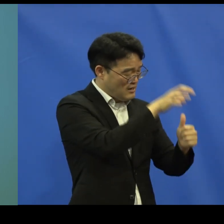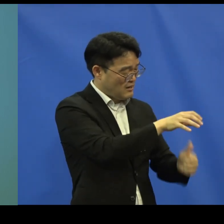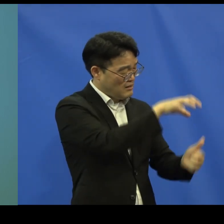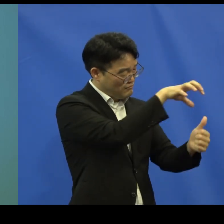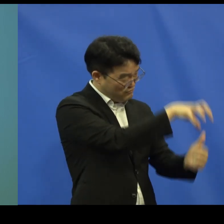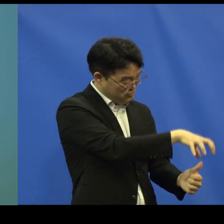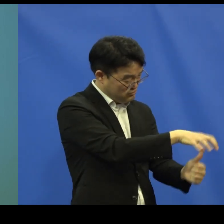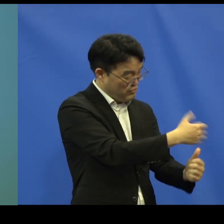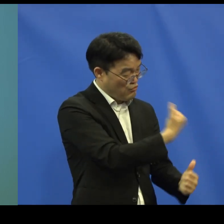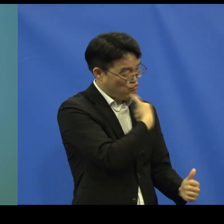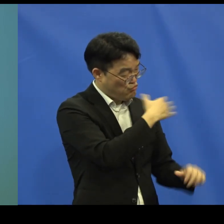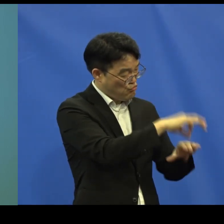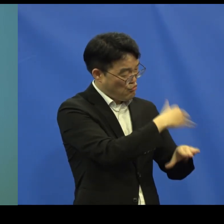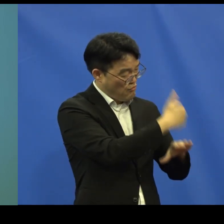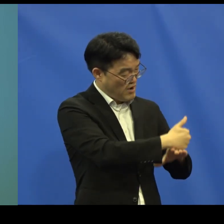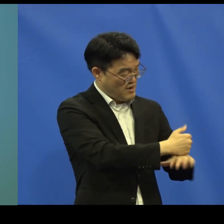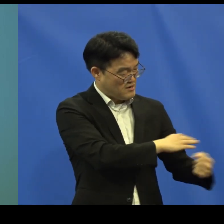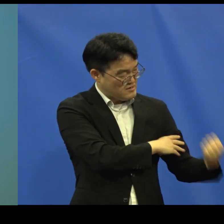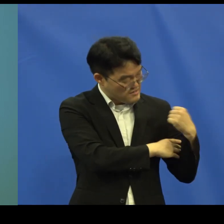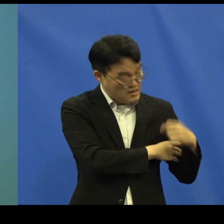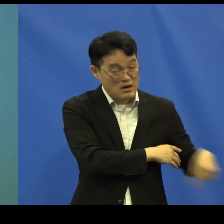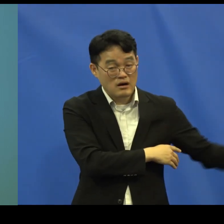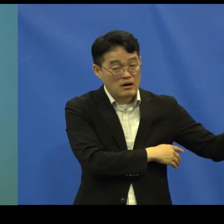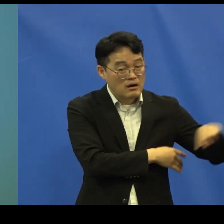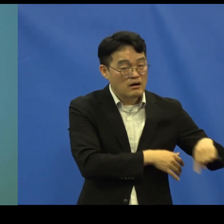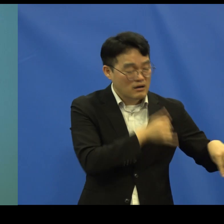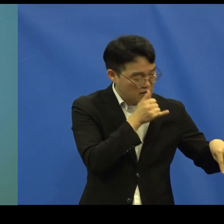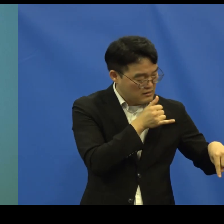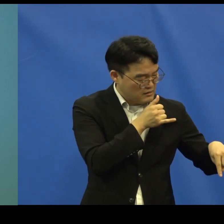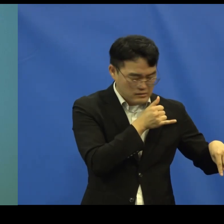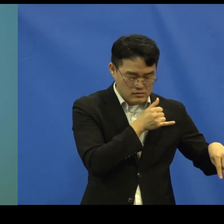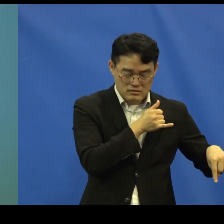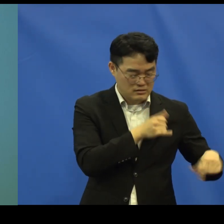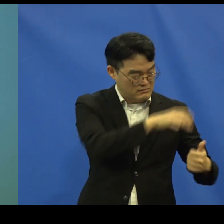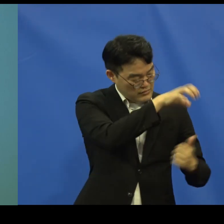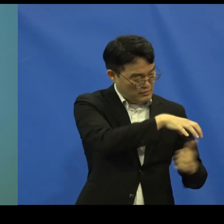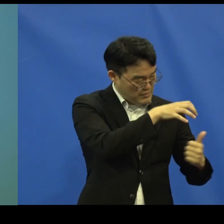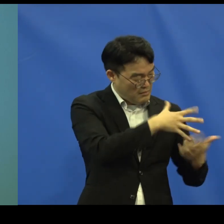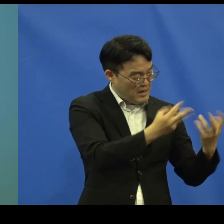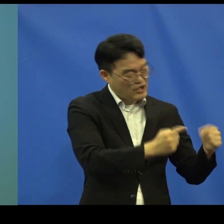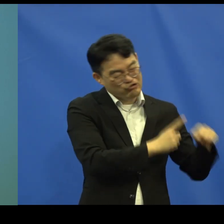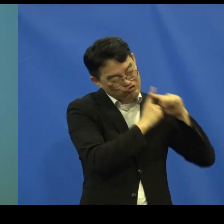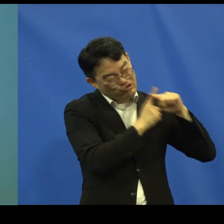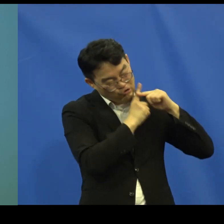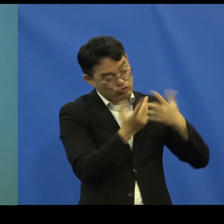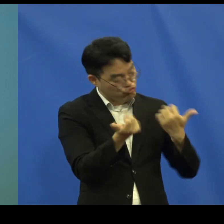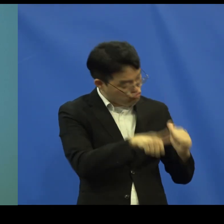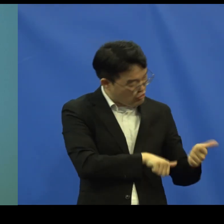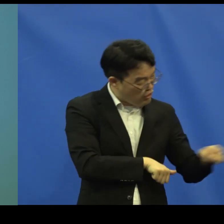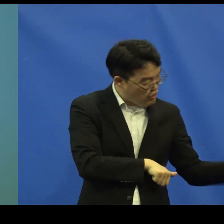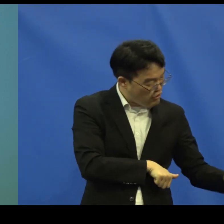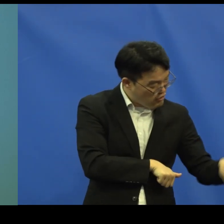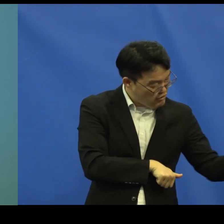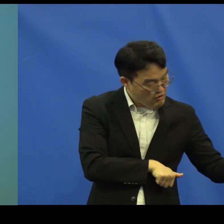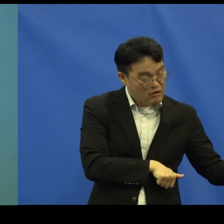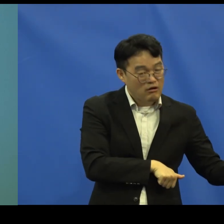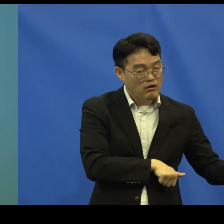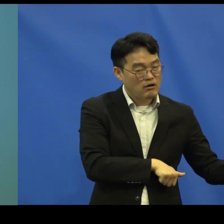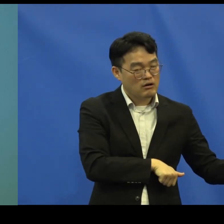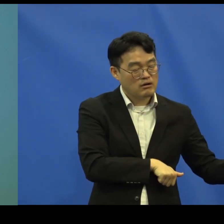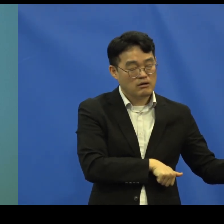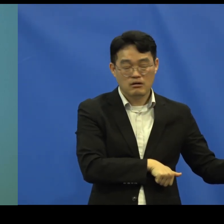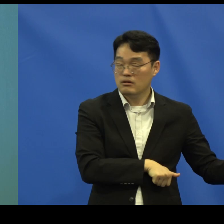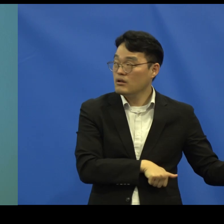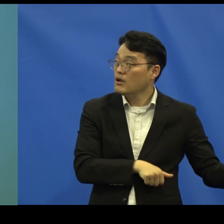보여주는 거죠. 그러니까 1세기 당시에 그 그리스도인들이 핍박을 받고 있을 때 로마의 황제의